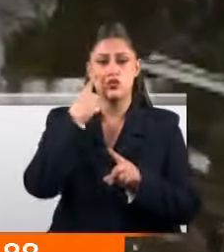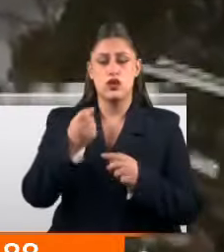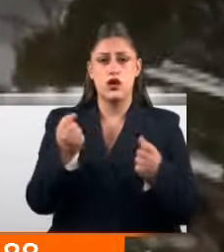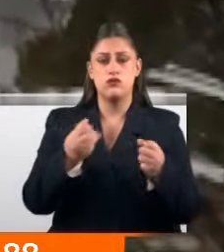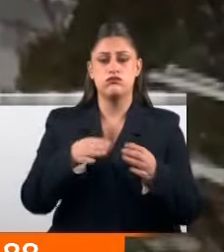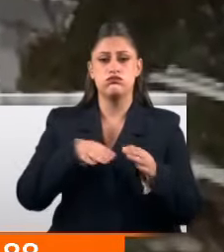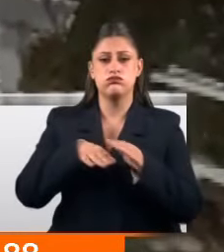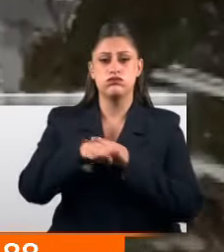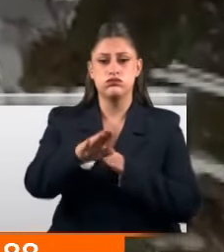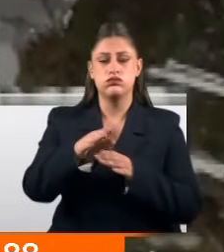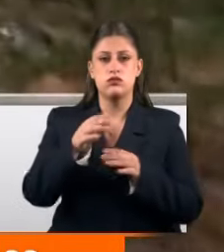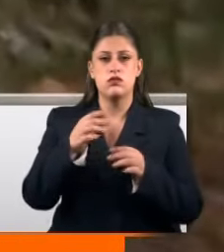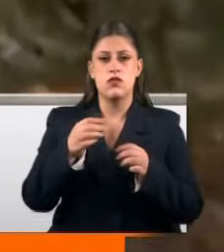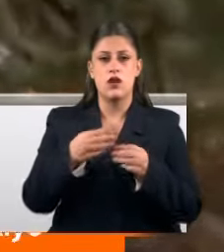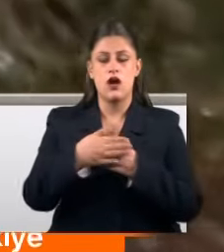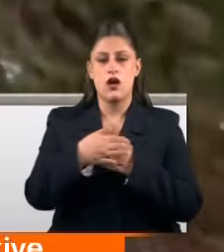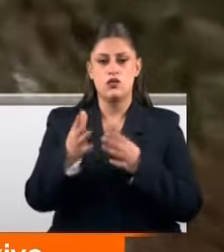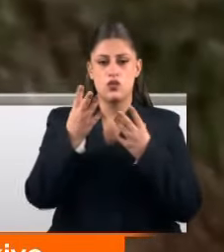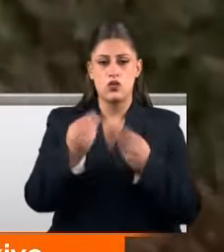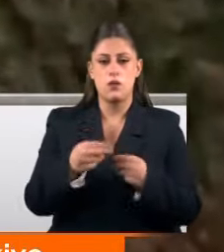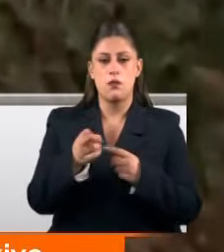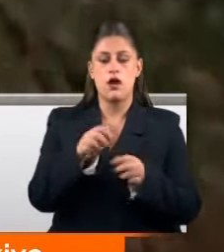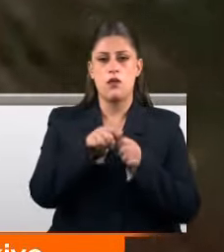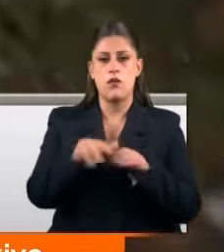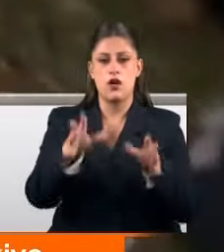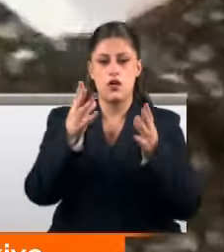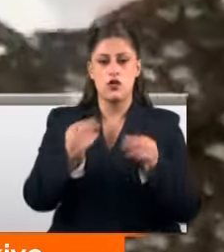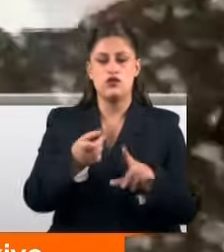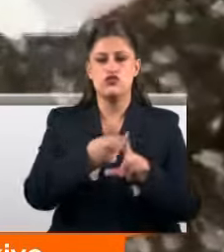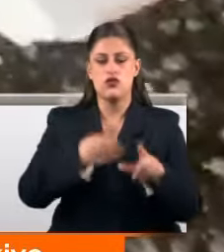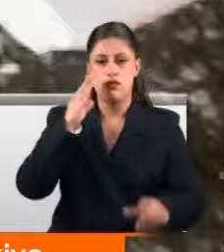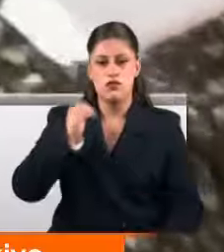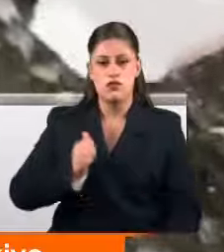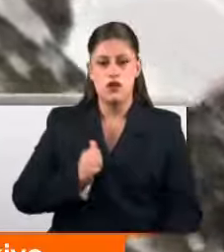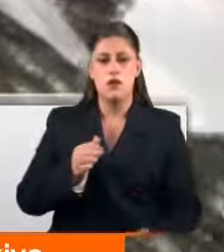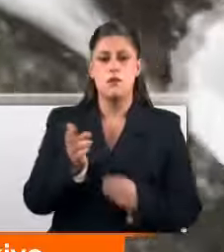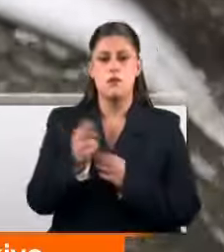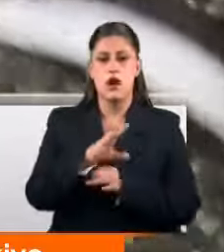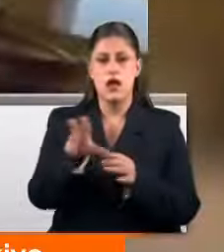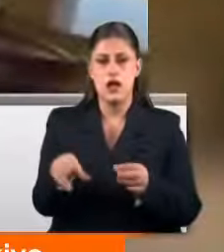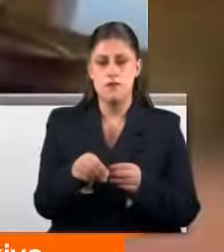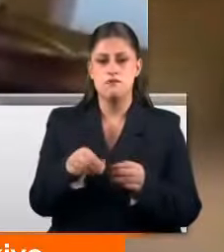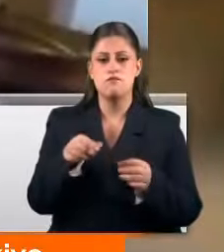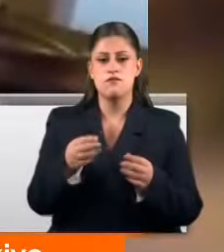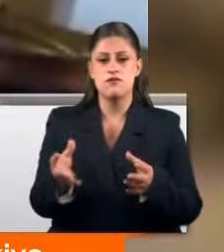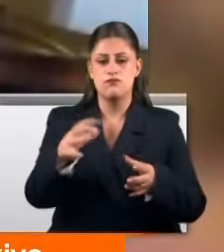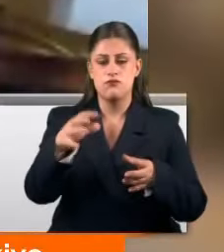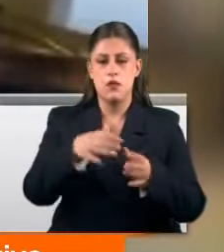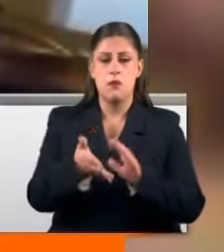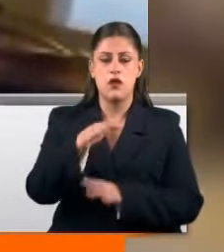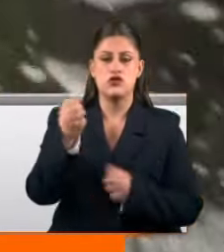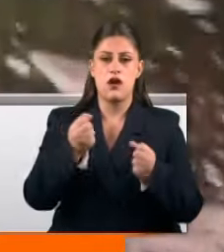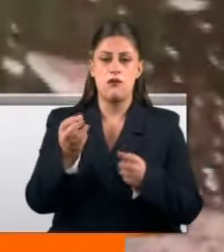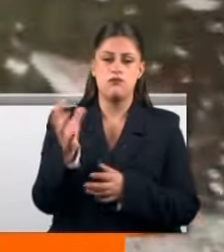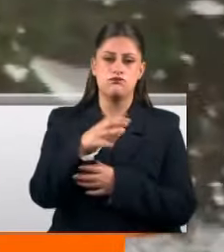300 kasa balık yola saçıldı hem Jandarma hem de çevredekiler balıkları toplayıp kasalara koyduğu palamutlar başka bir tıra